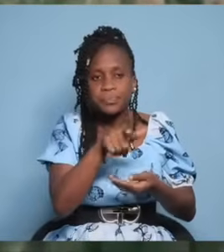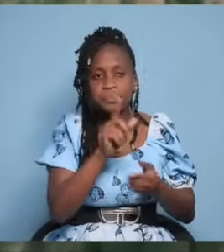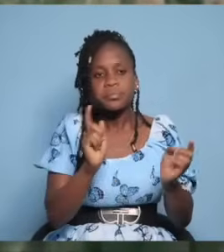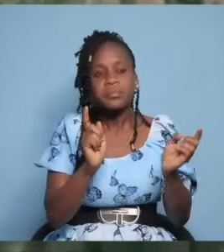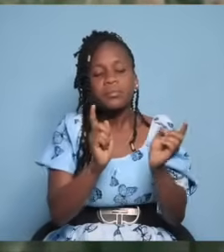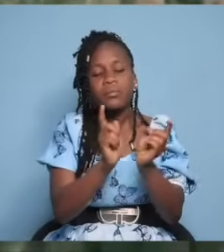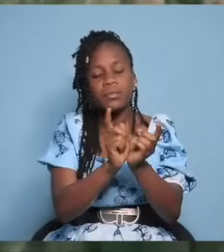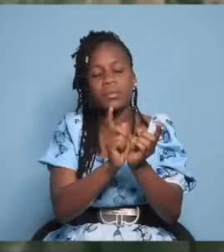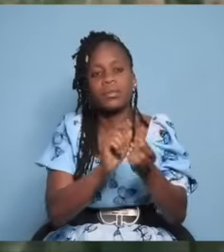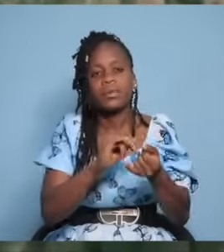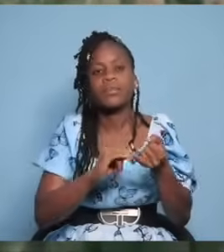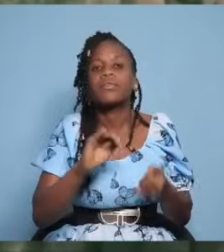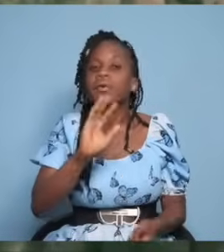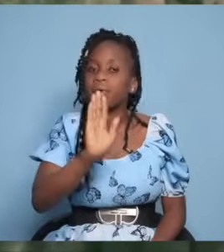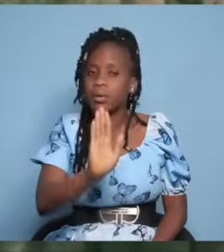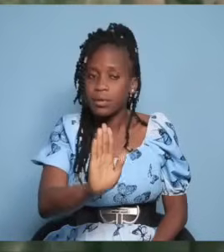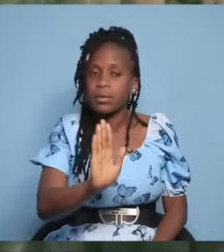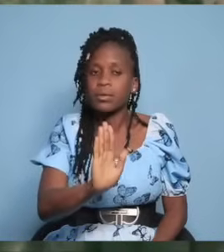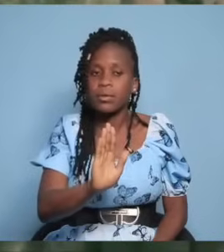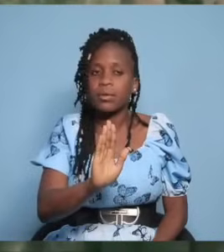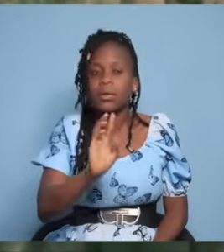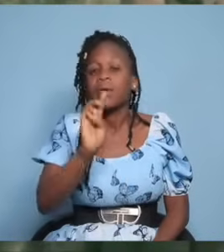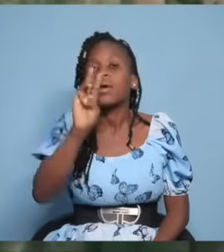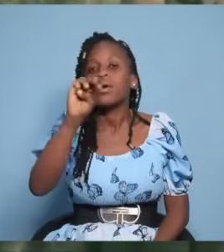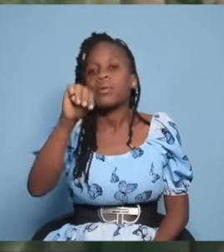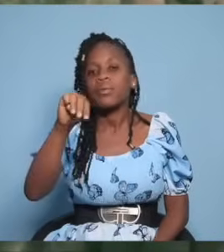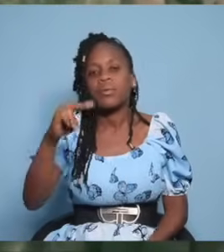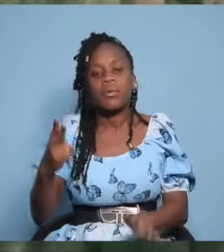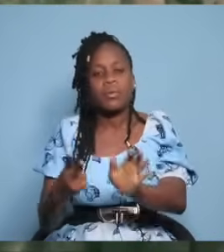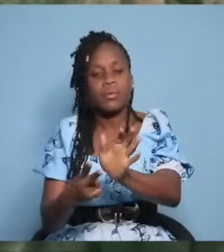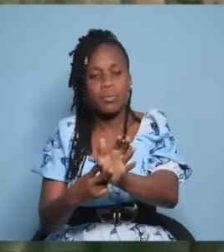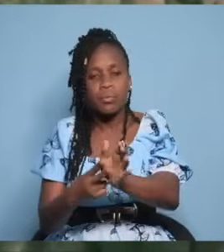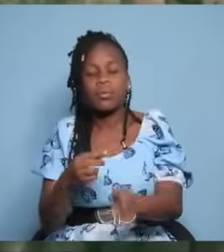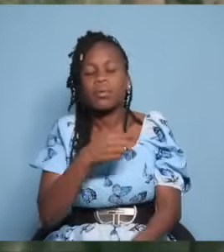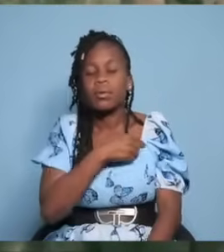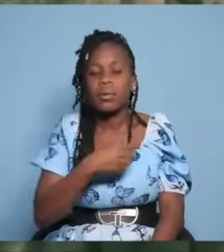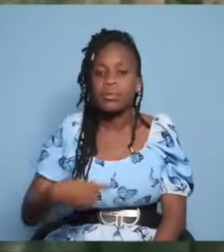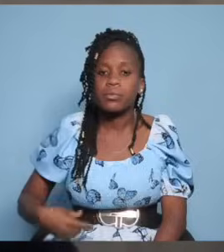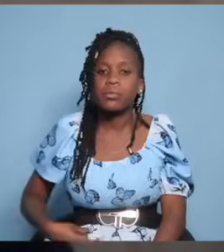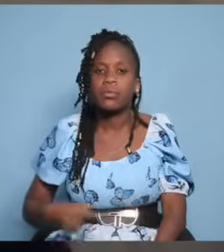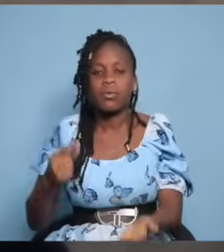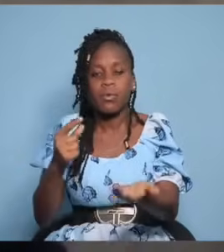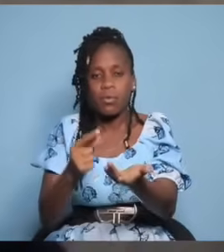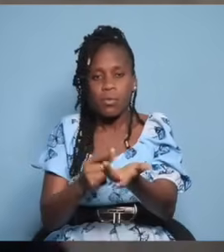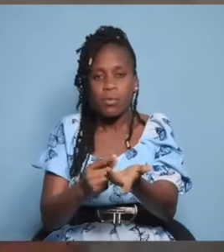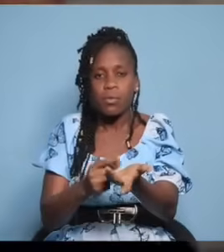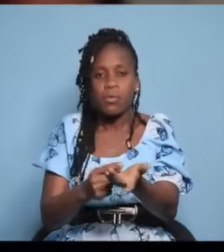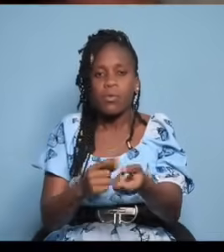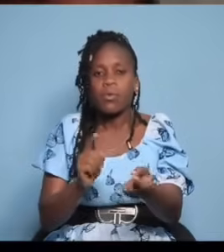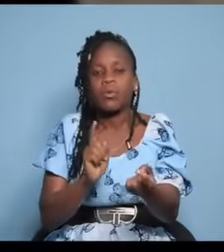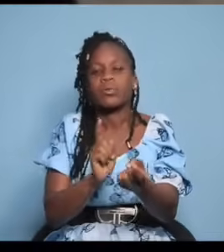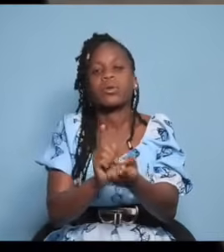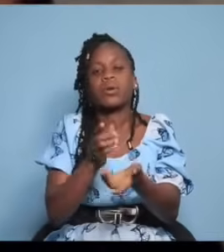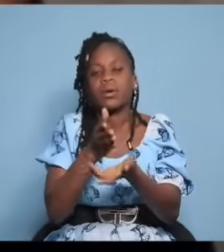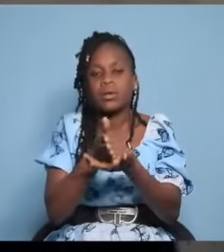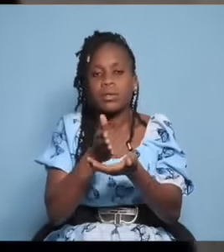kipenzi rafiki yake Yoweri Kaguta Museveni, rais wa Uganda. na hao walienda kukutania kwenye moja